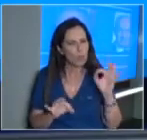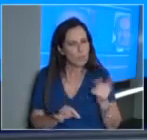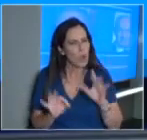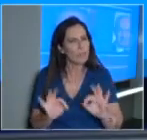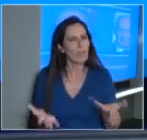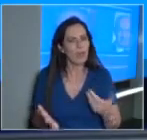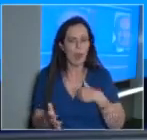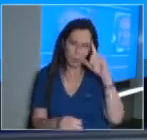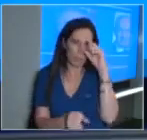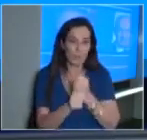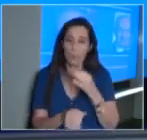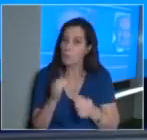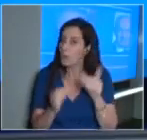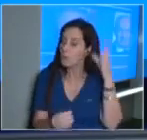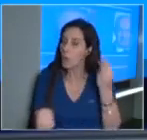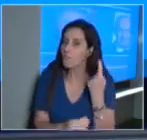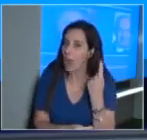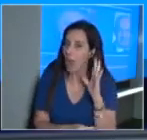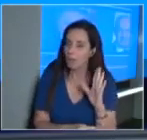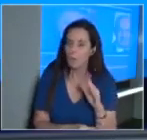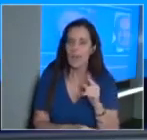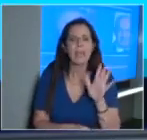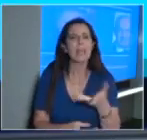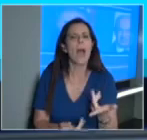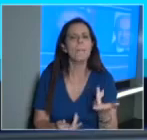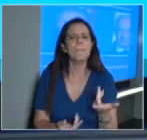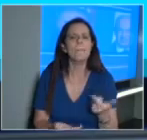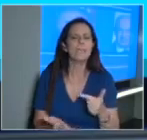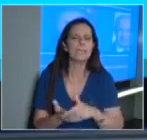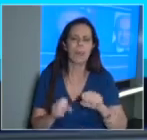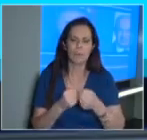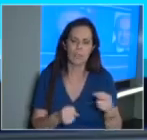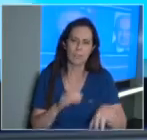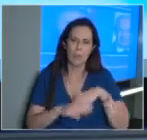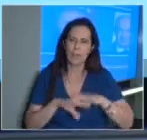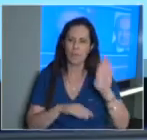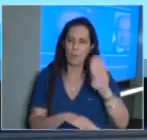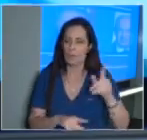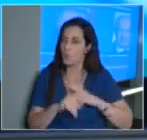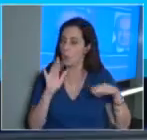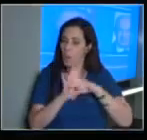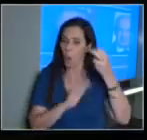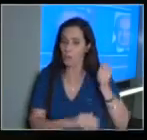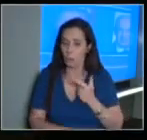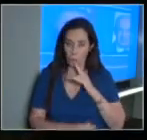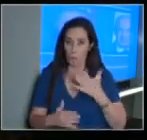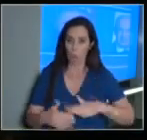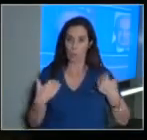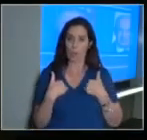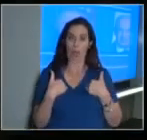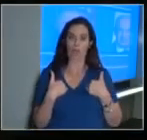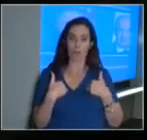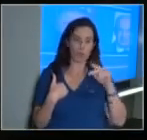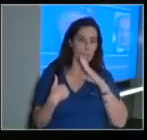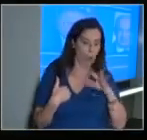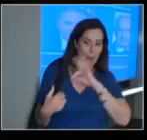לא צודק, ולכן אנחנו מתעקשים. ועוד נקודה אחת, אין כאן פוטנציאל משברים, מכיוון שזה בידיו של נתניהו. בשונה מחוק הגיוס שאומר נתניהו, מה אתה רוצים ממני? יש